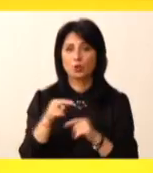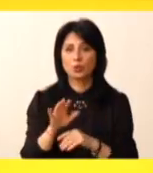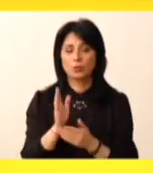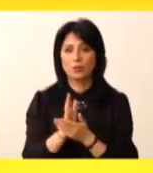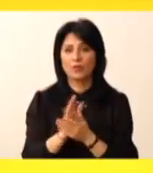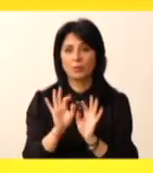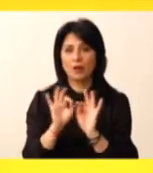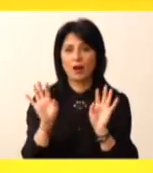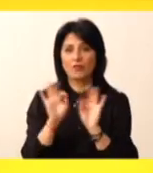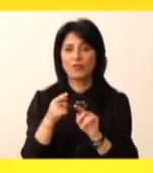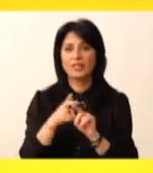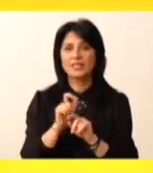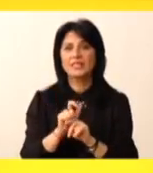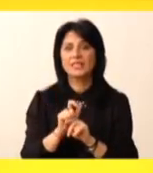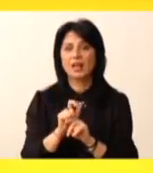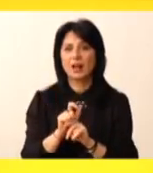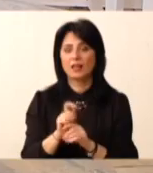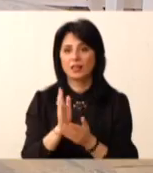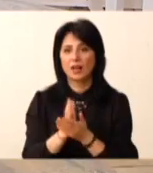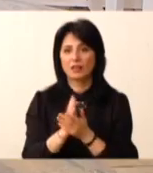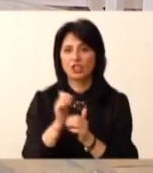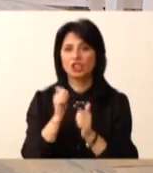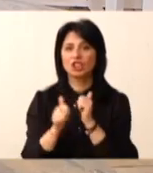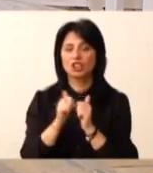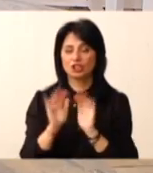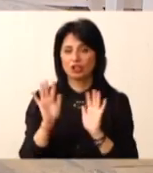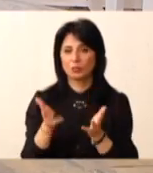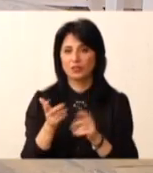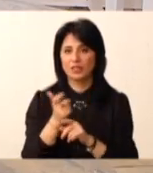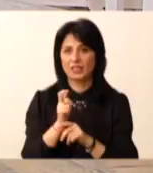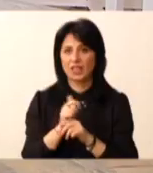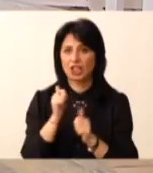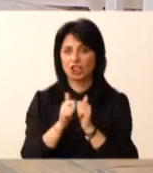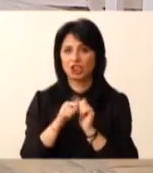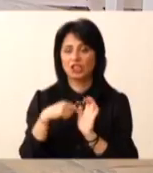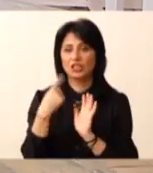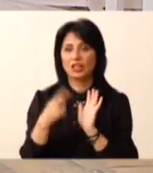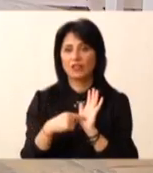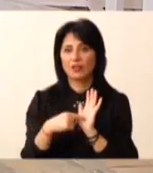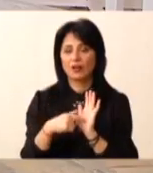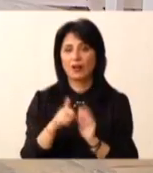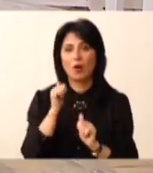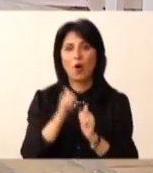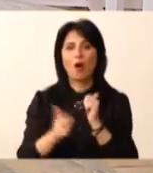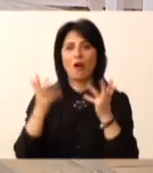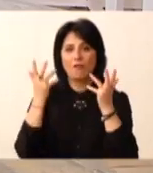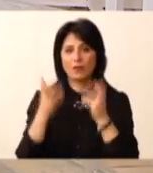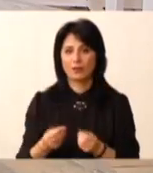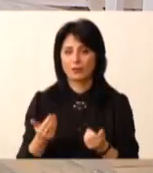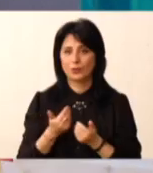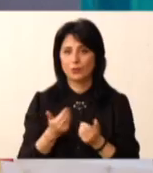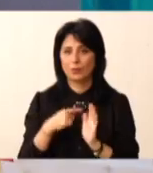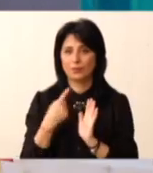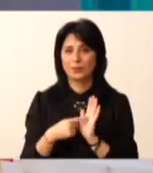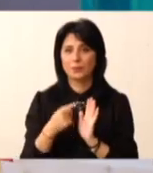შეუსაბამო. მოდით ახსნათ. მინდა გითხრათ, რომ ეს არის ძალიან ხშირი შემთხვევა და ძალიან ხშირი კითხვა, ალბათ ყოველდღიურიც ჩვენ